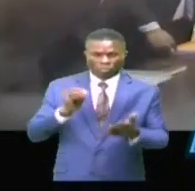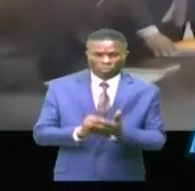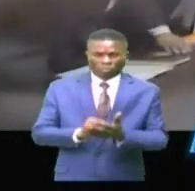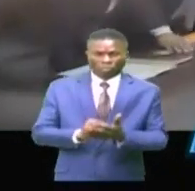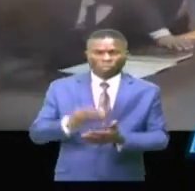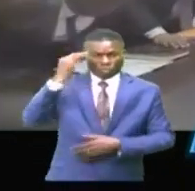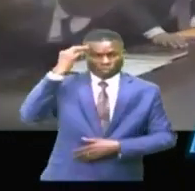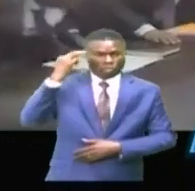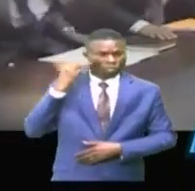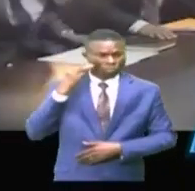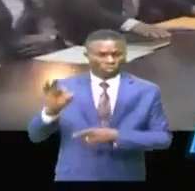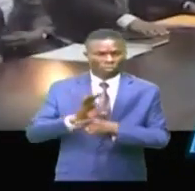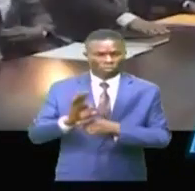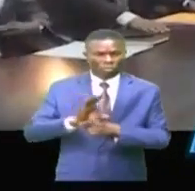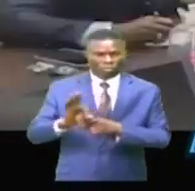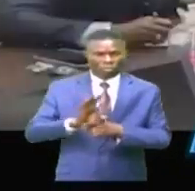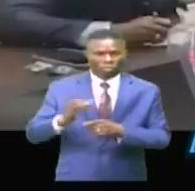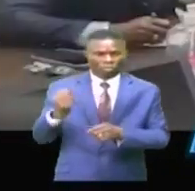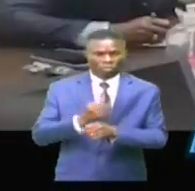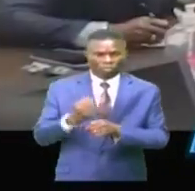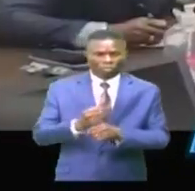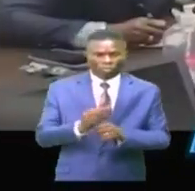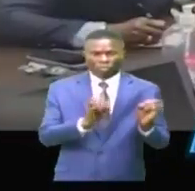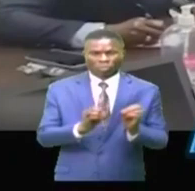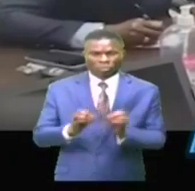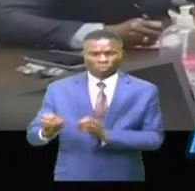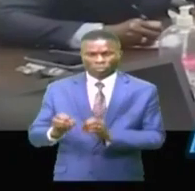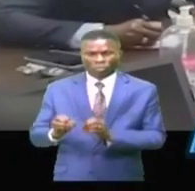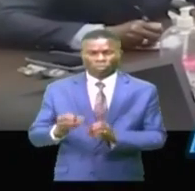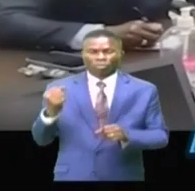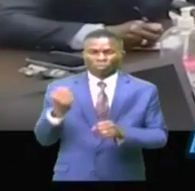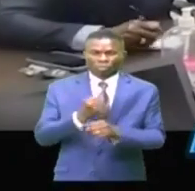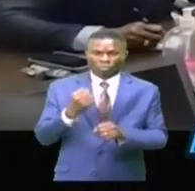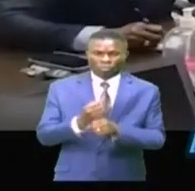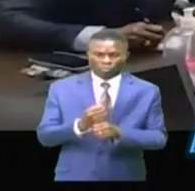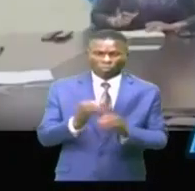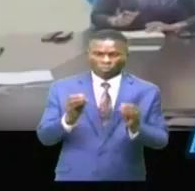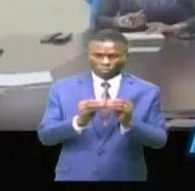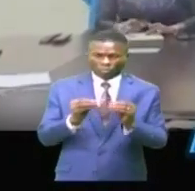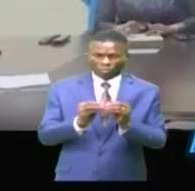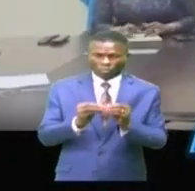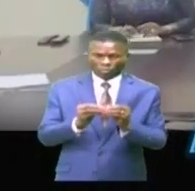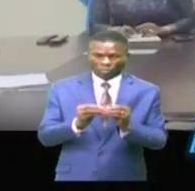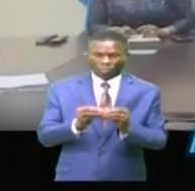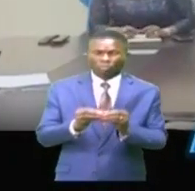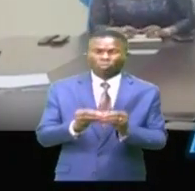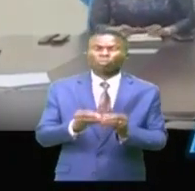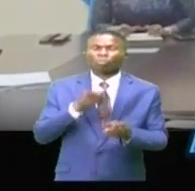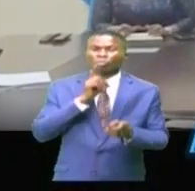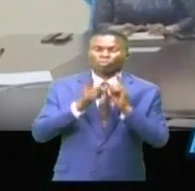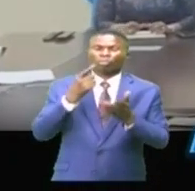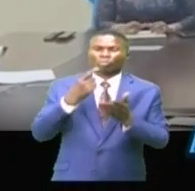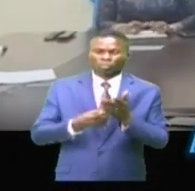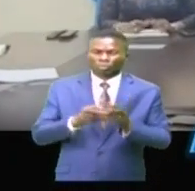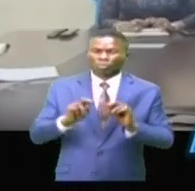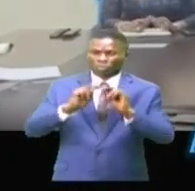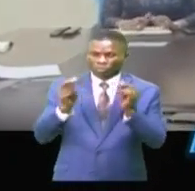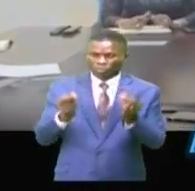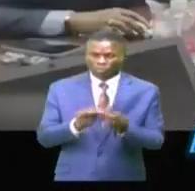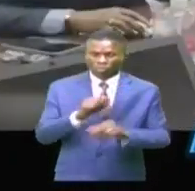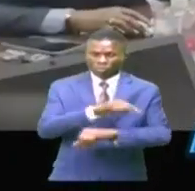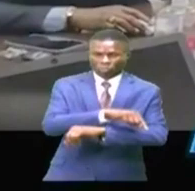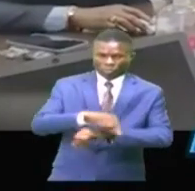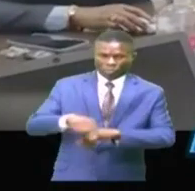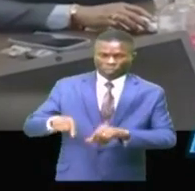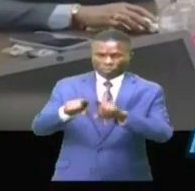patronne de la formation professionnelle la présidait également une séance de travail qui a mis autour d'une table la coordination du cabinet